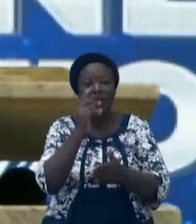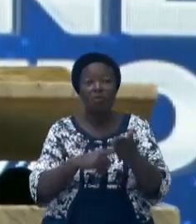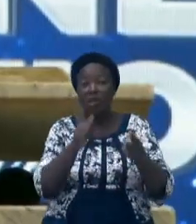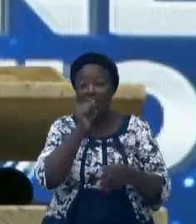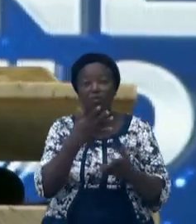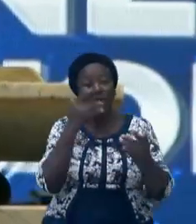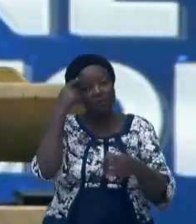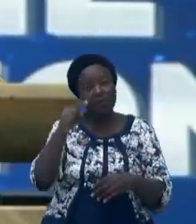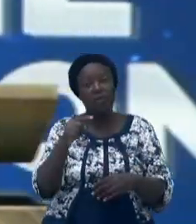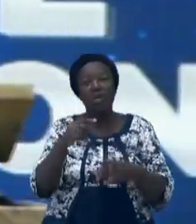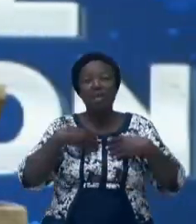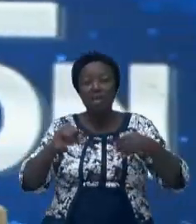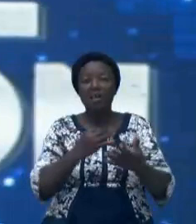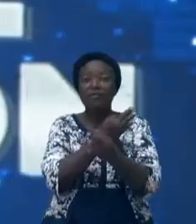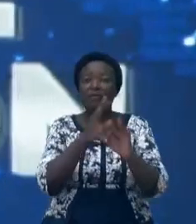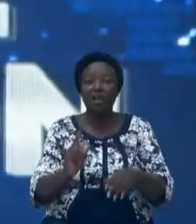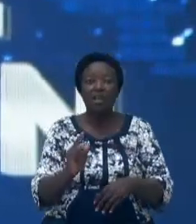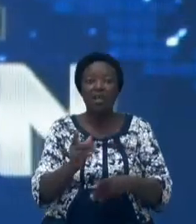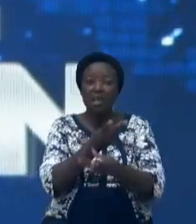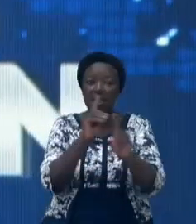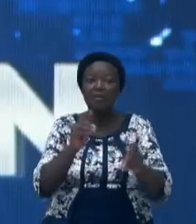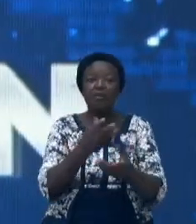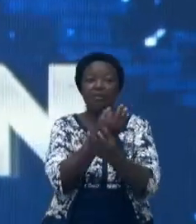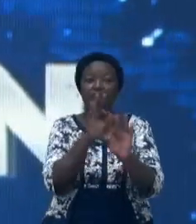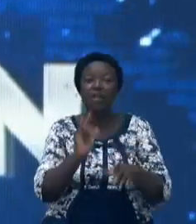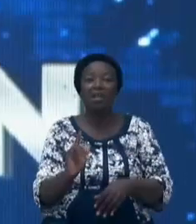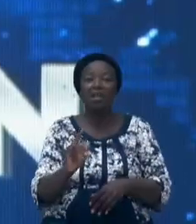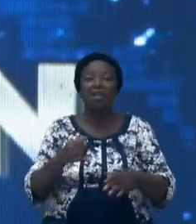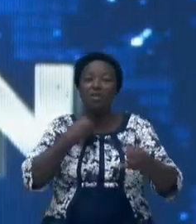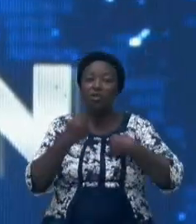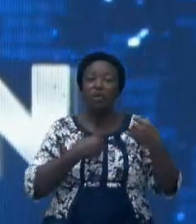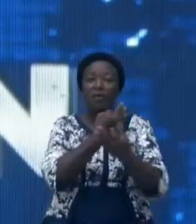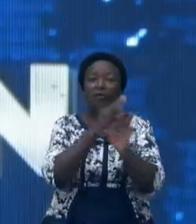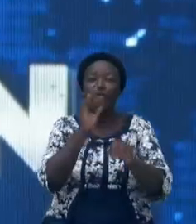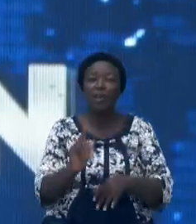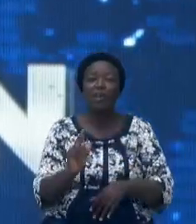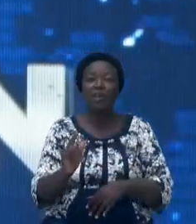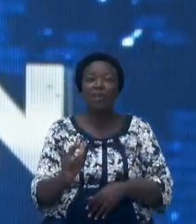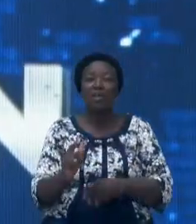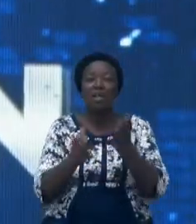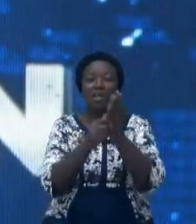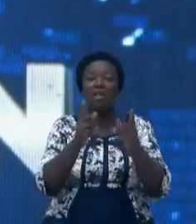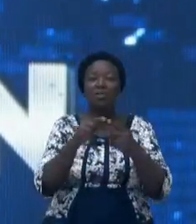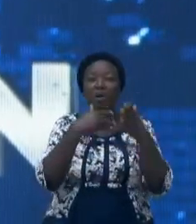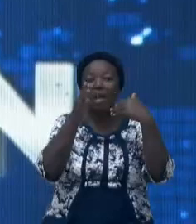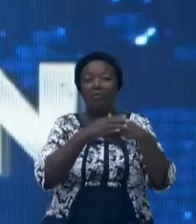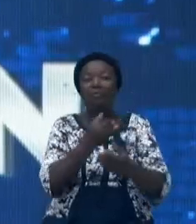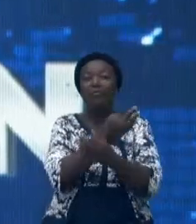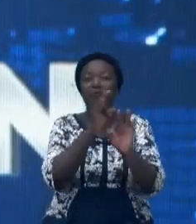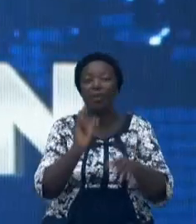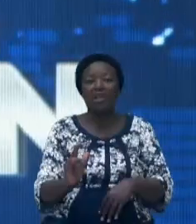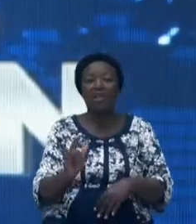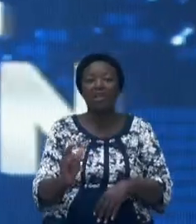réponse ce soir si tu dis c'est ce que j'attendais la guérison gratuitement délivrance gratuitement ajoie